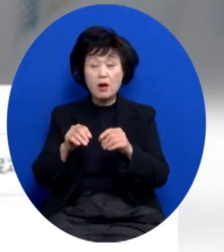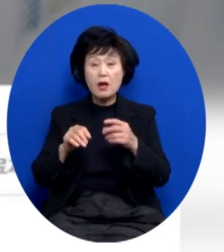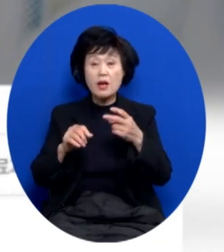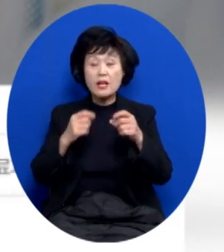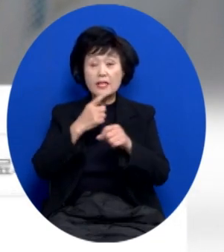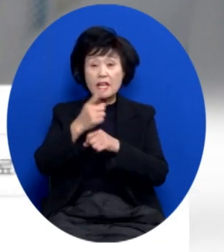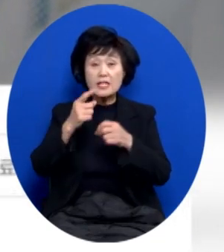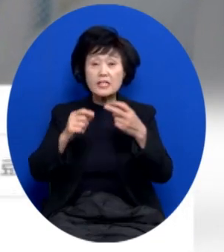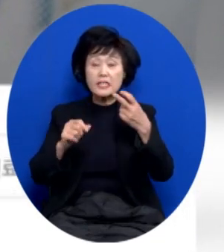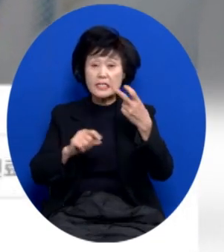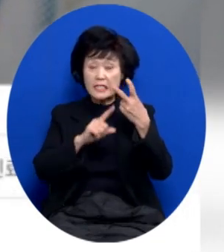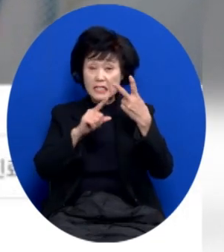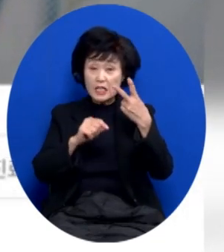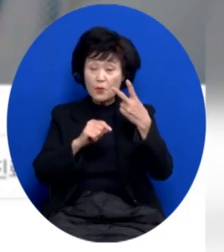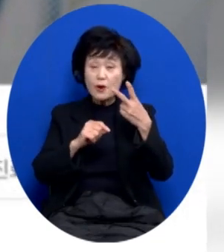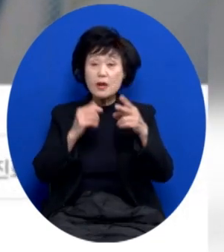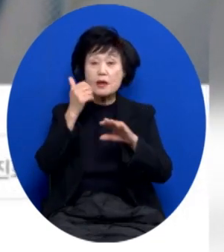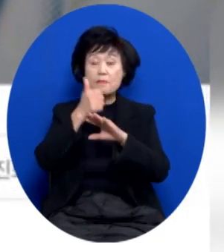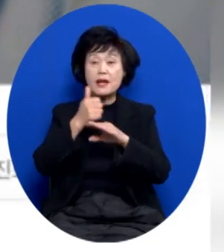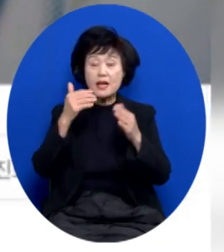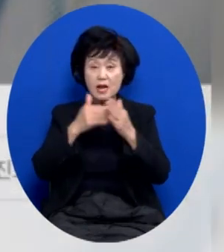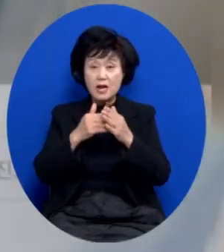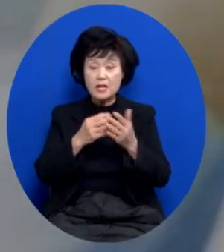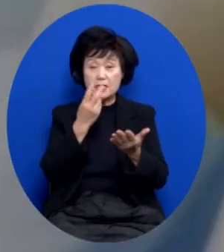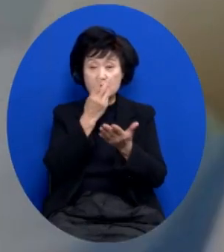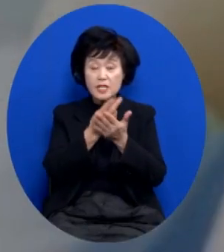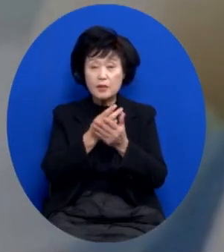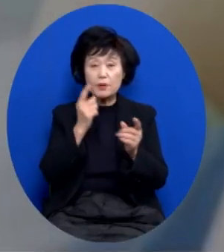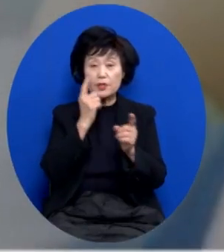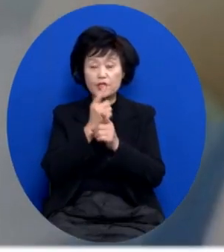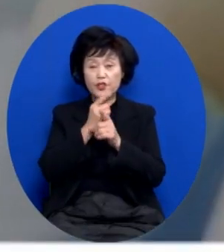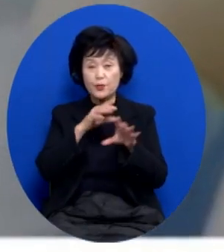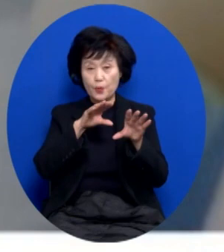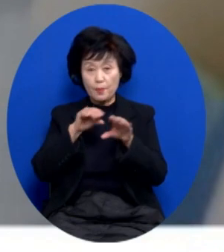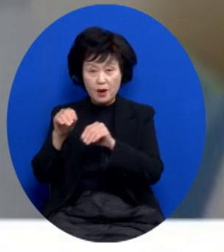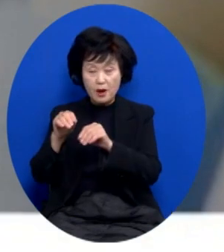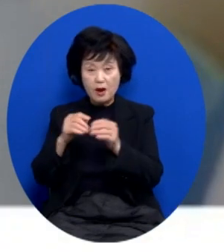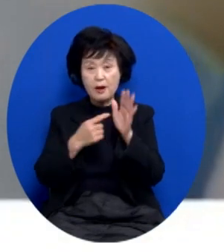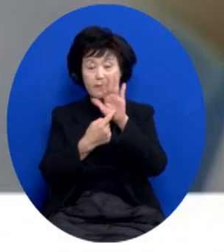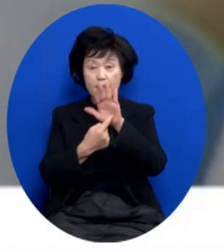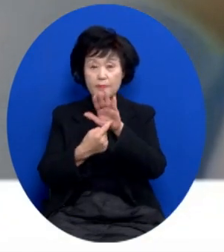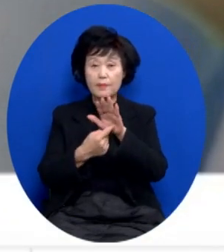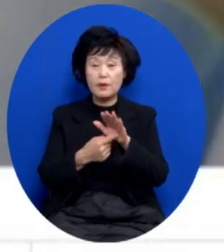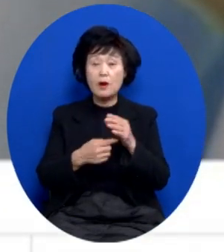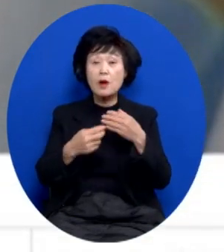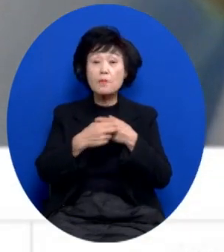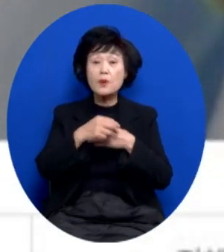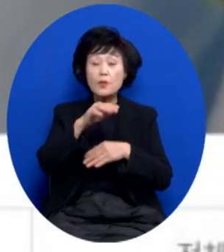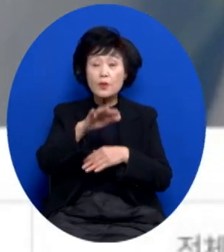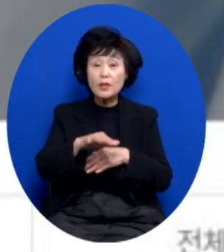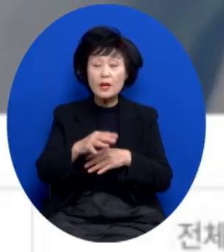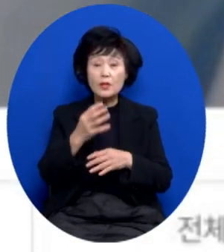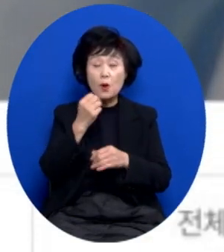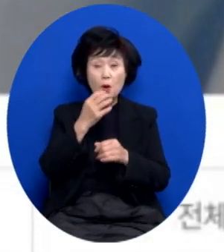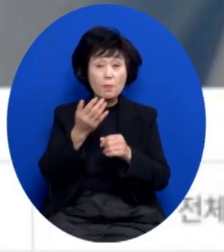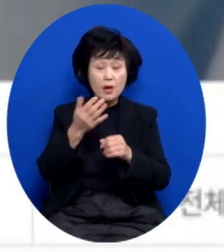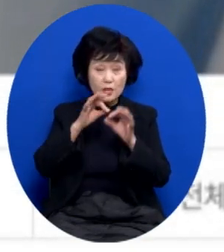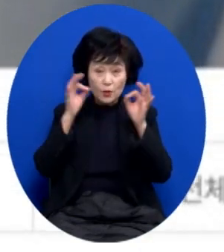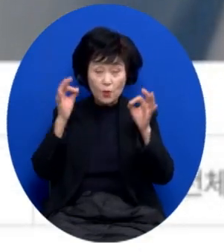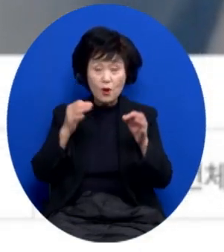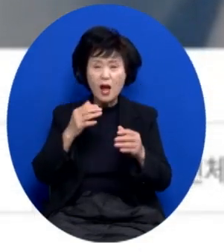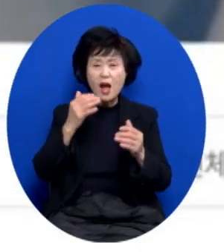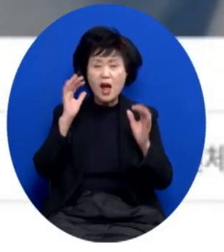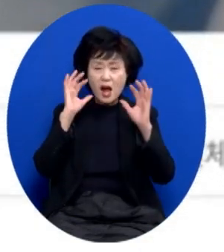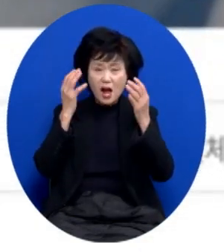말까지 입원 진료를 잠정 중단할 계획이라고 공지했습니다. 길병원은 최근 몇 년 동안 소아